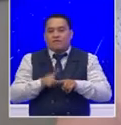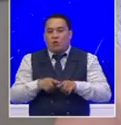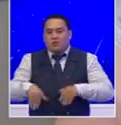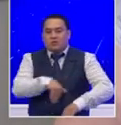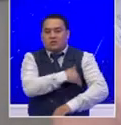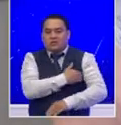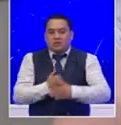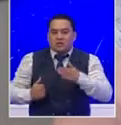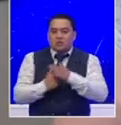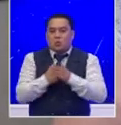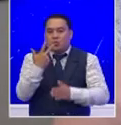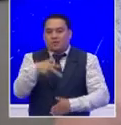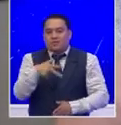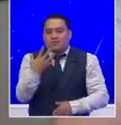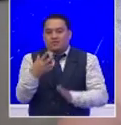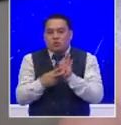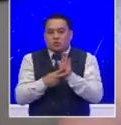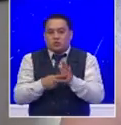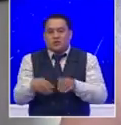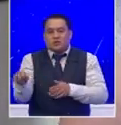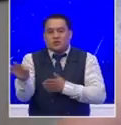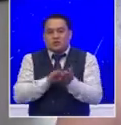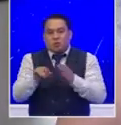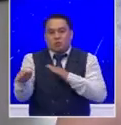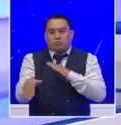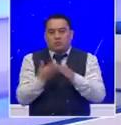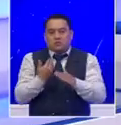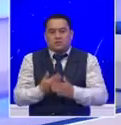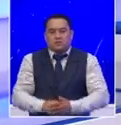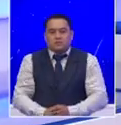до 38-39 градусов, следует вызвать скорую помощь.